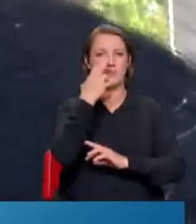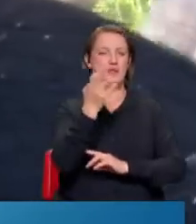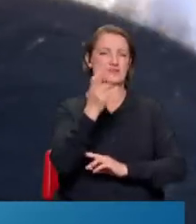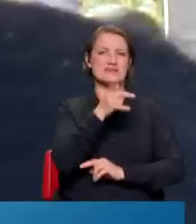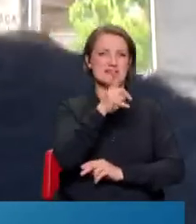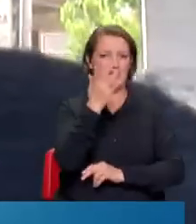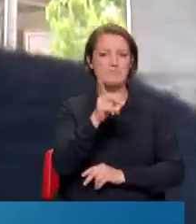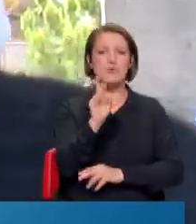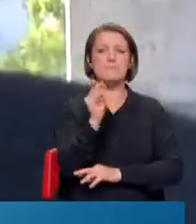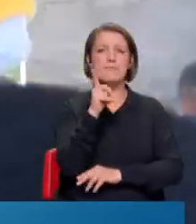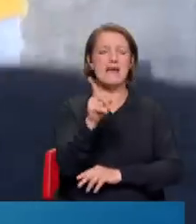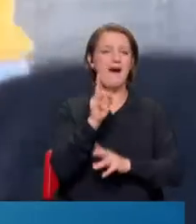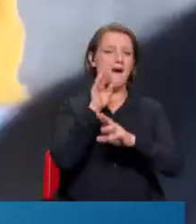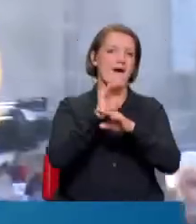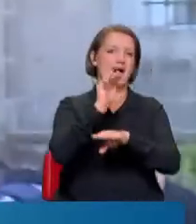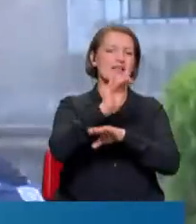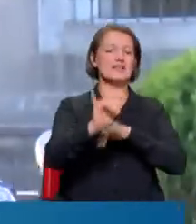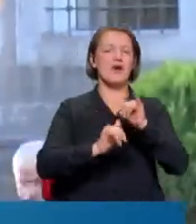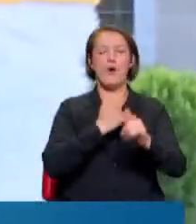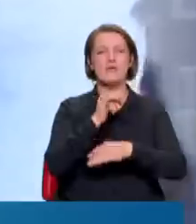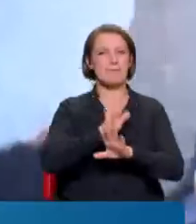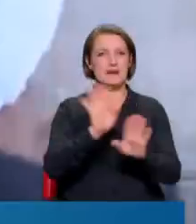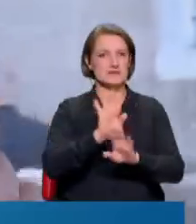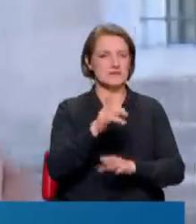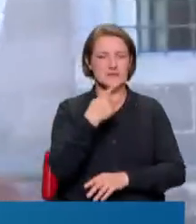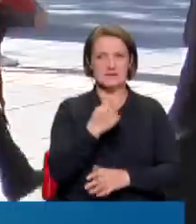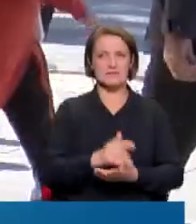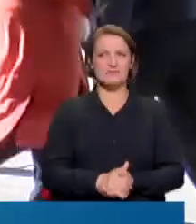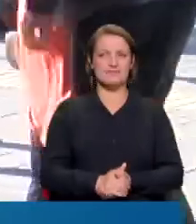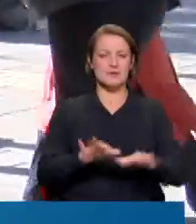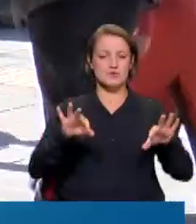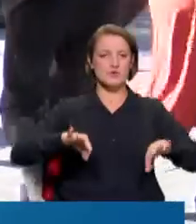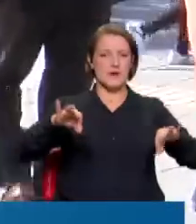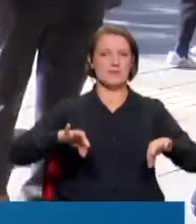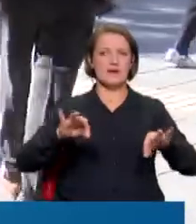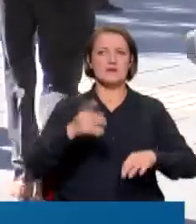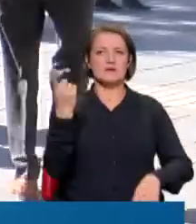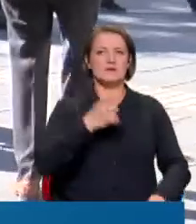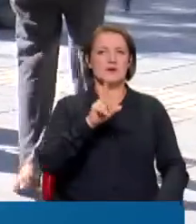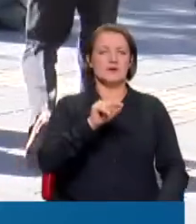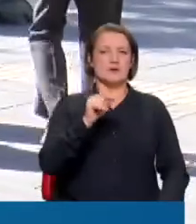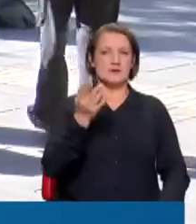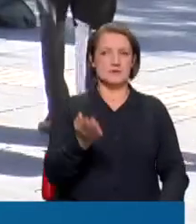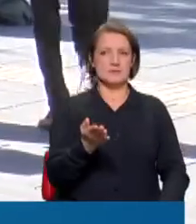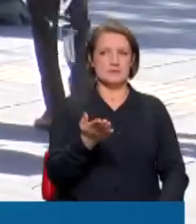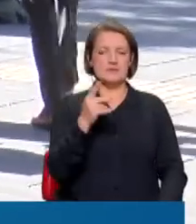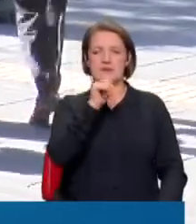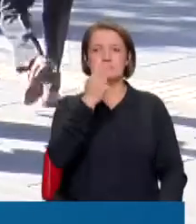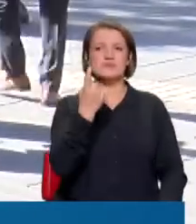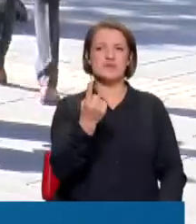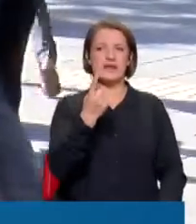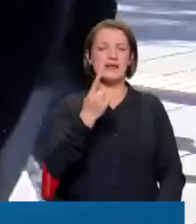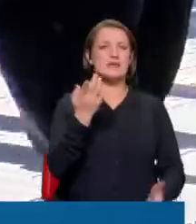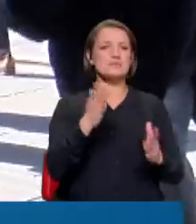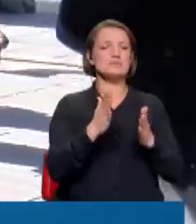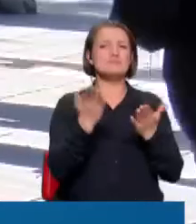seslenerek bu bebeklerin hayatlarıyla oynamayın çağrısında bulundu şu anda % 111 deyiz Yani hiçbir şekilde